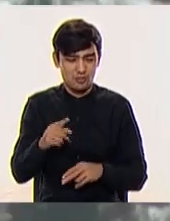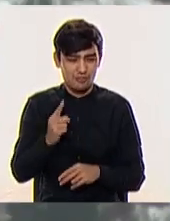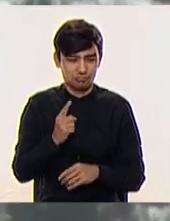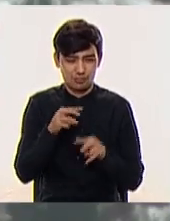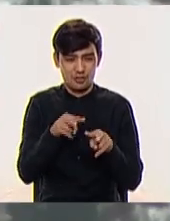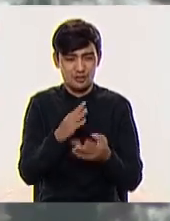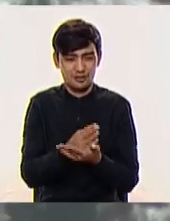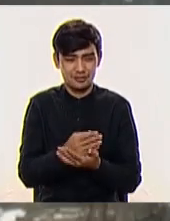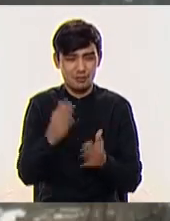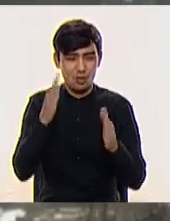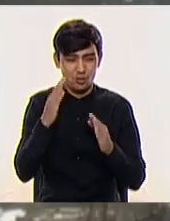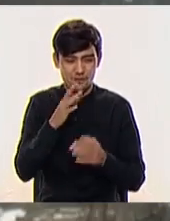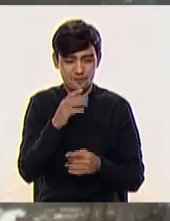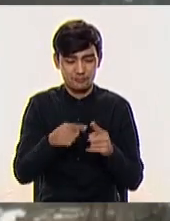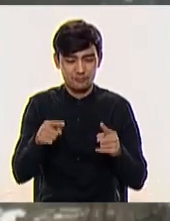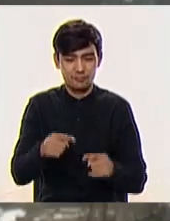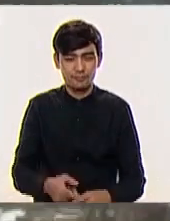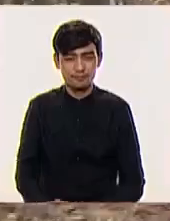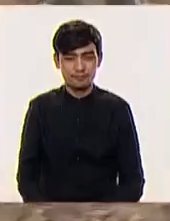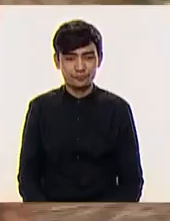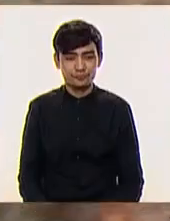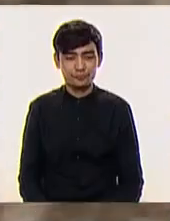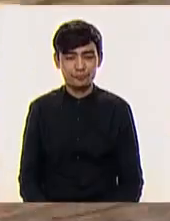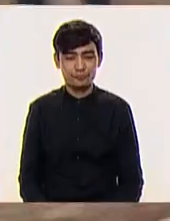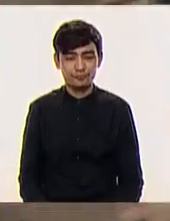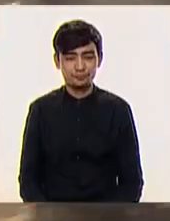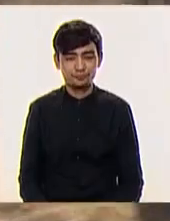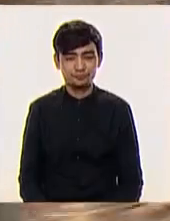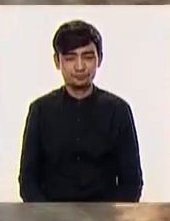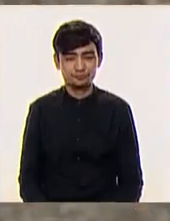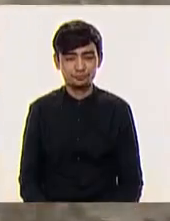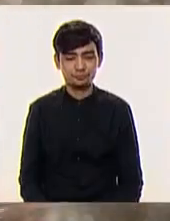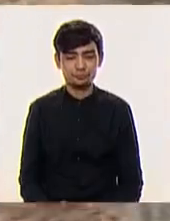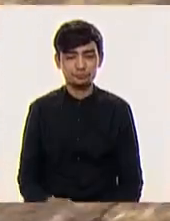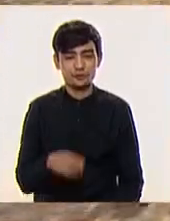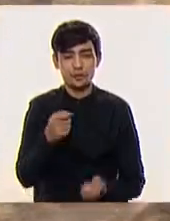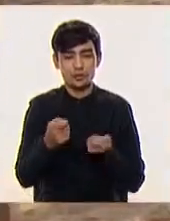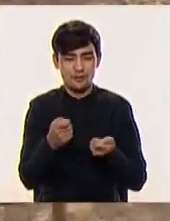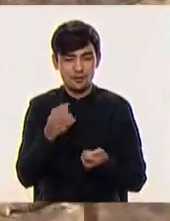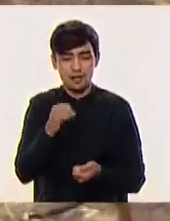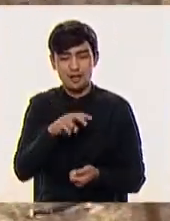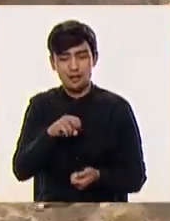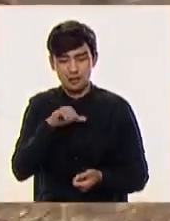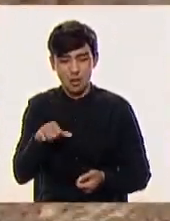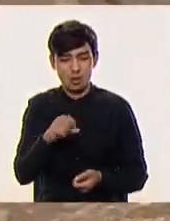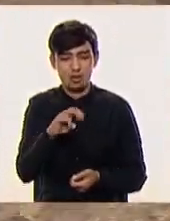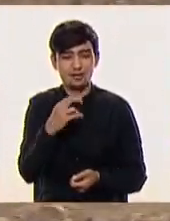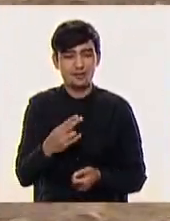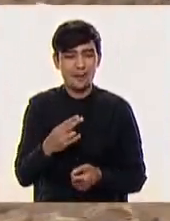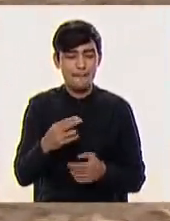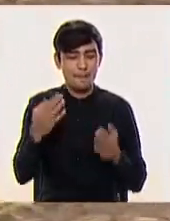природных территориях, узнавал Нургали Карабаев. По замыслу руководства Илиалатауского нацпарка